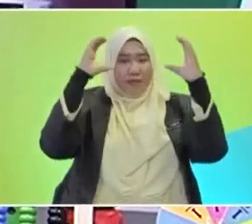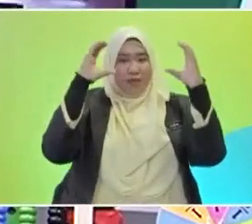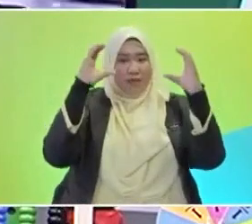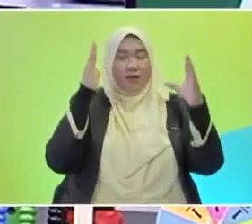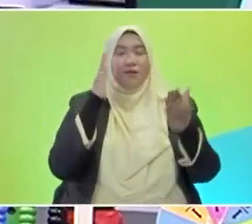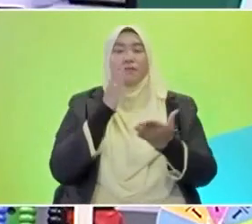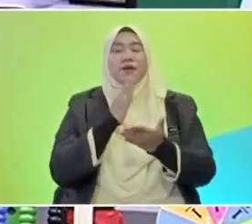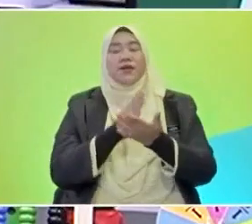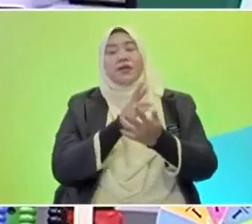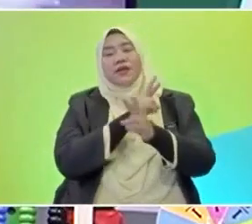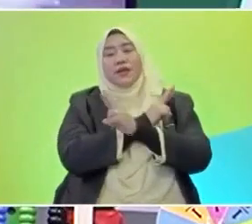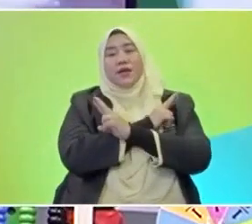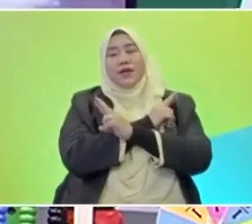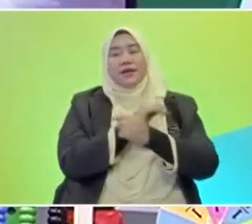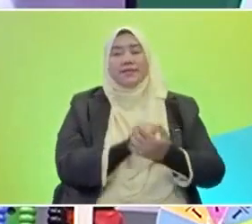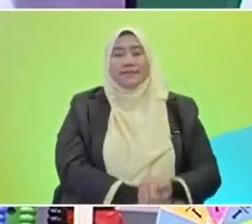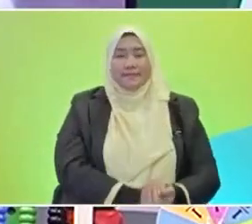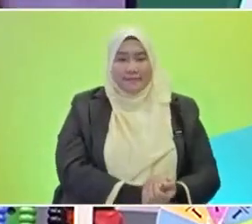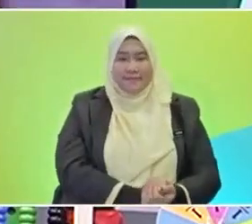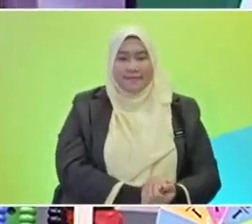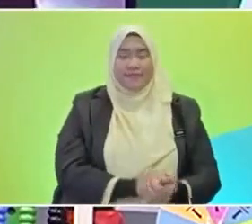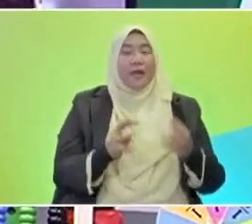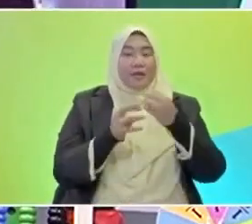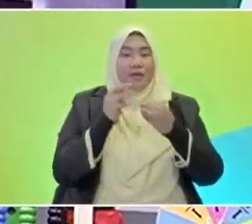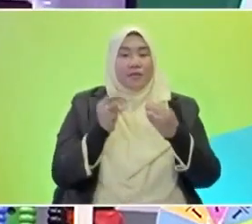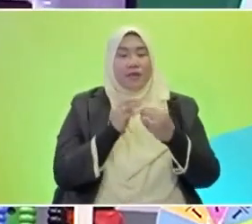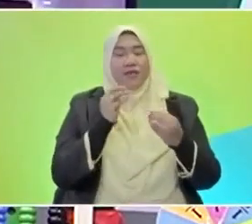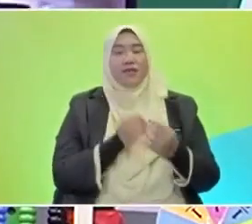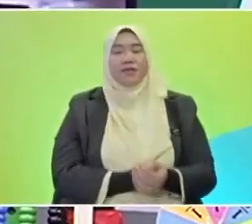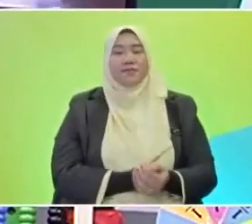ketika terus kamu sama kami jalan salat tahajud untuk matematika